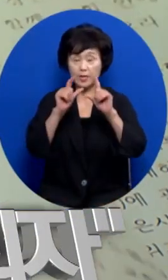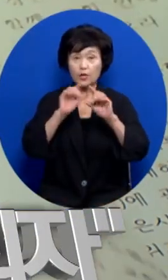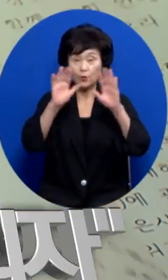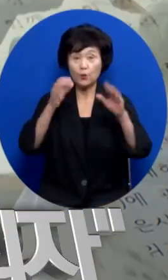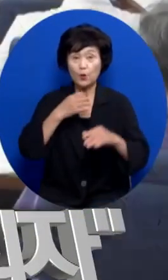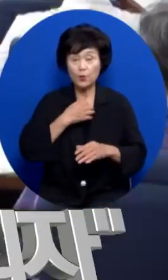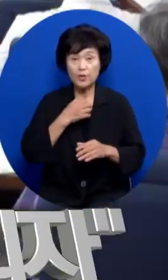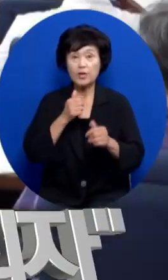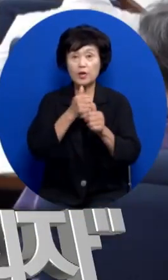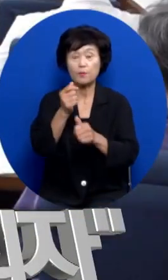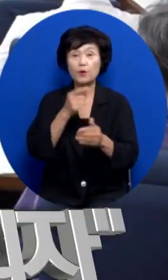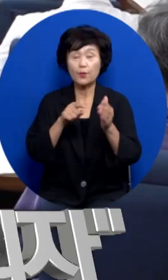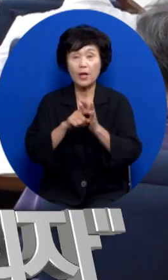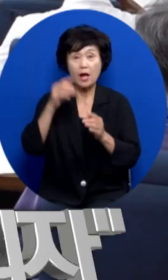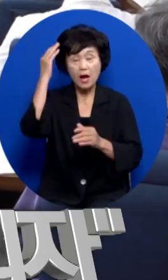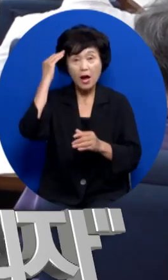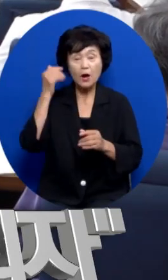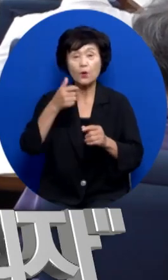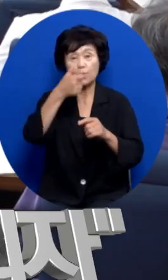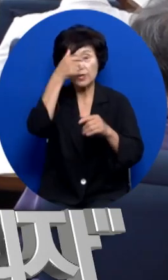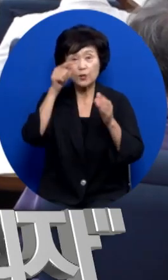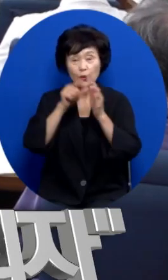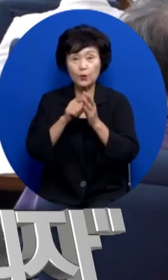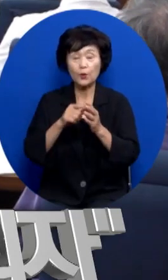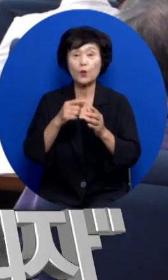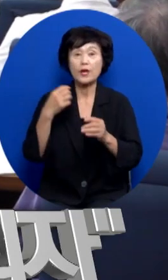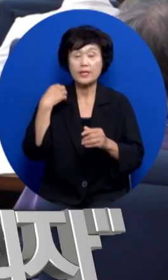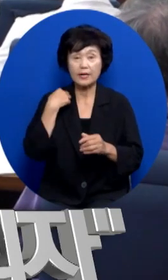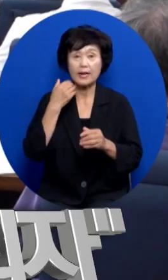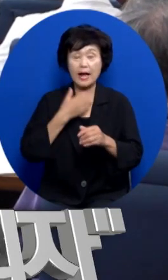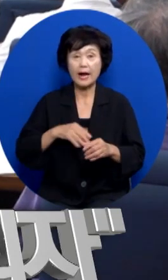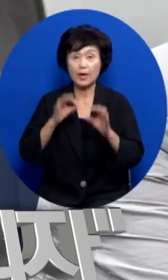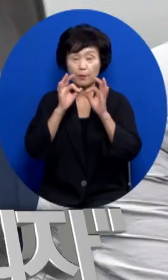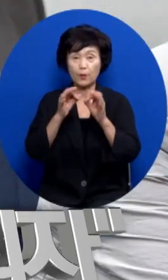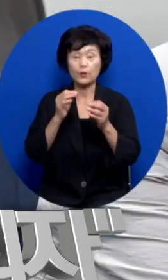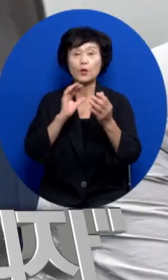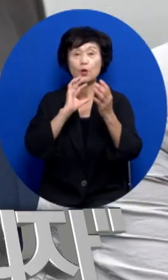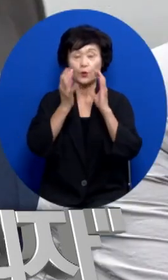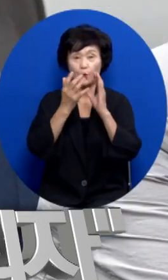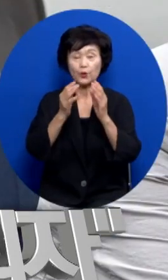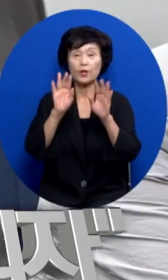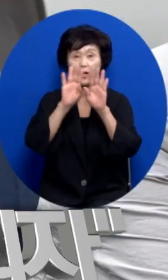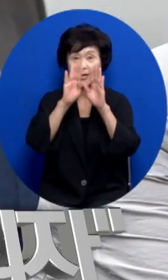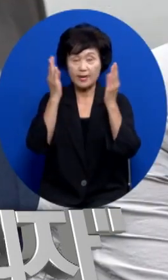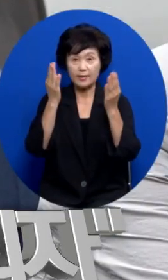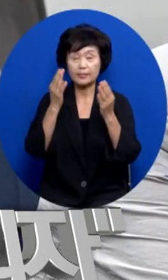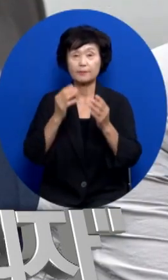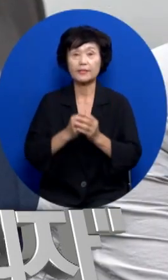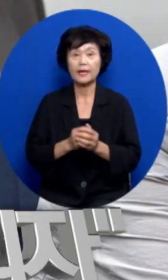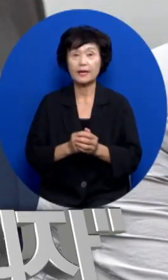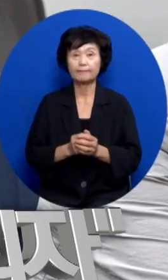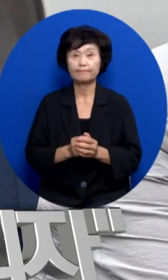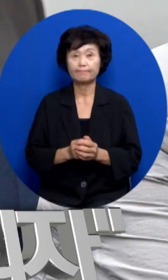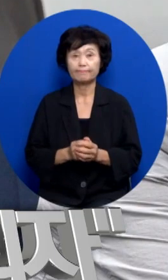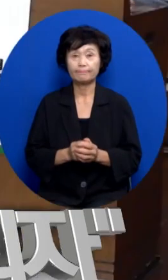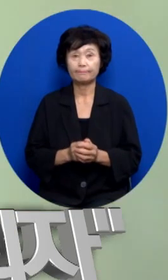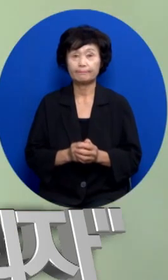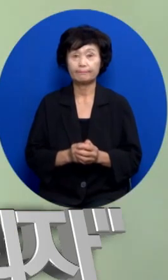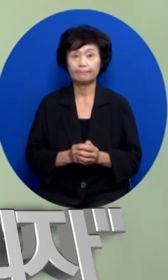회복을 위한 한국 기독교의 역할을 알아보는 포럼이 열렸습니다. 발제자들은 청지기 정신과 환경을 위한 실천을